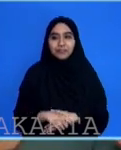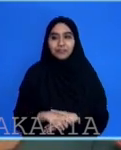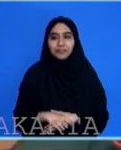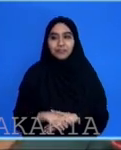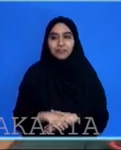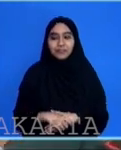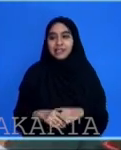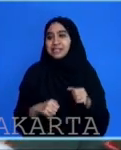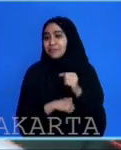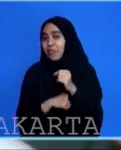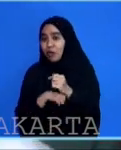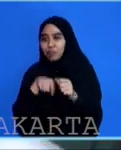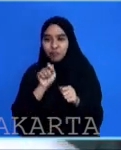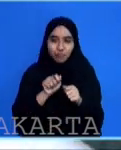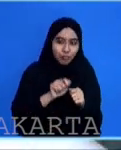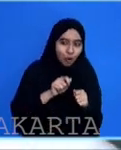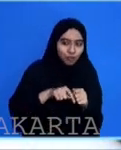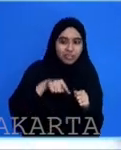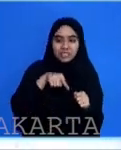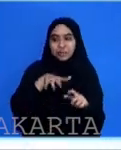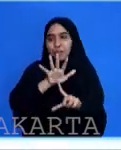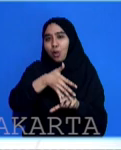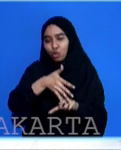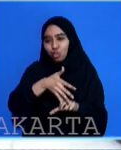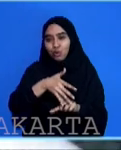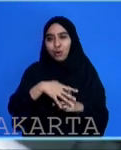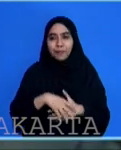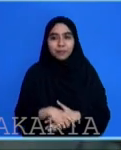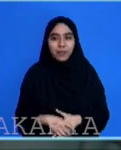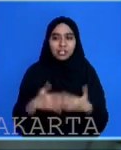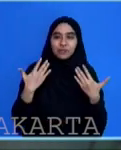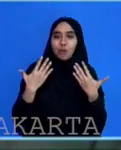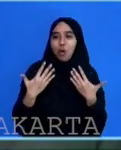Yang baru dibangun sekarang di Bantul dan sebagainya menjadi kekuatan baru.